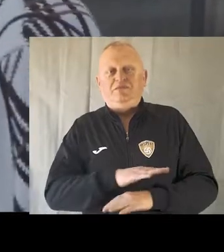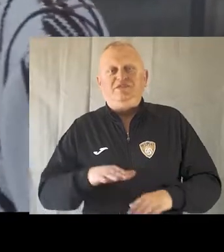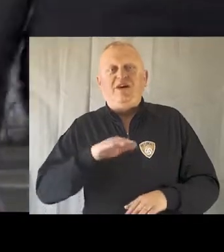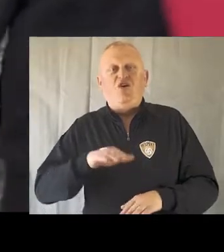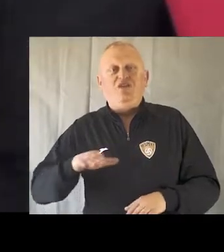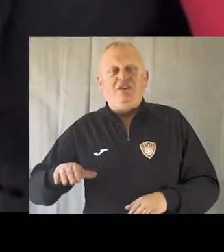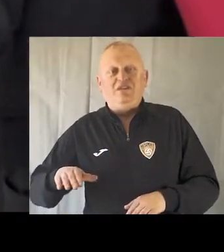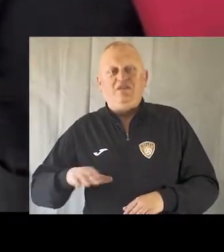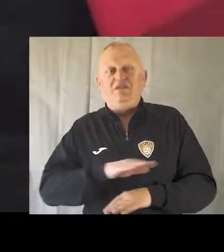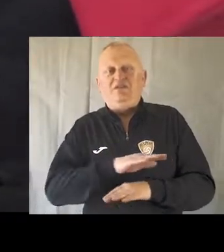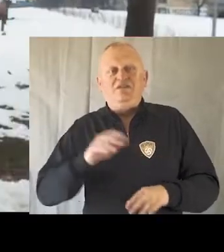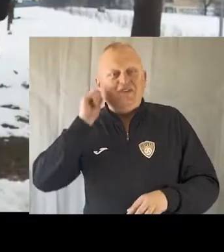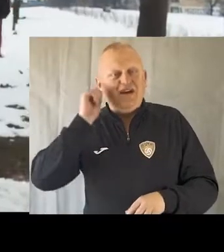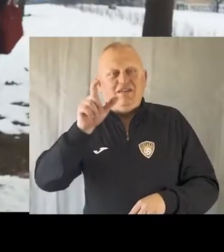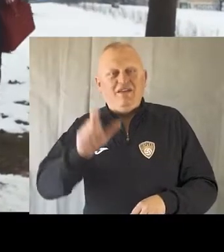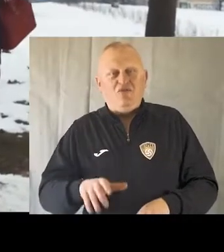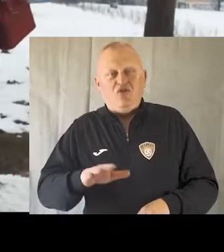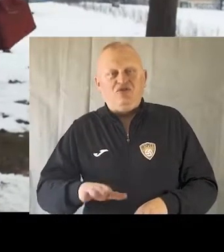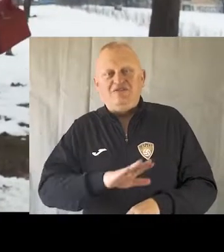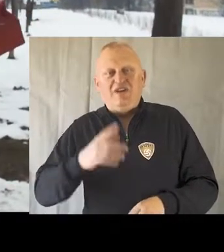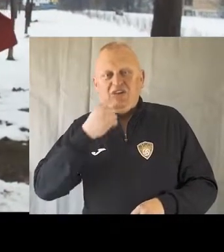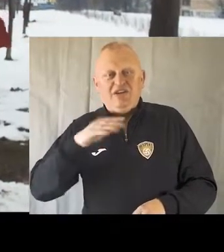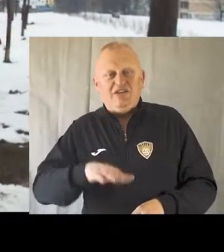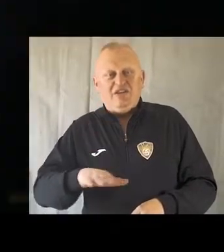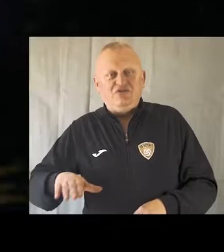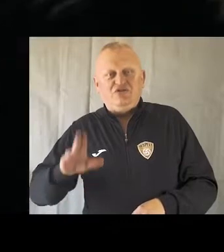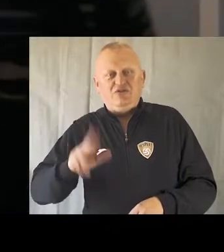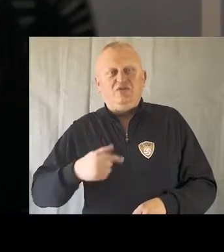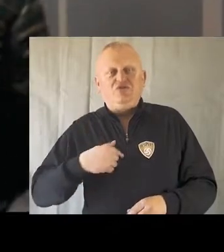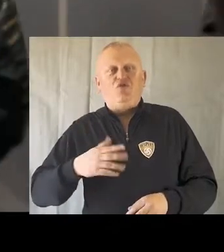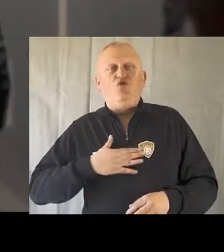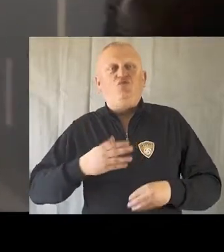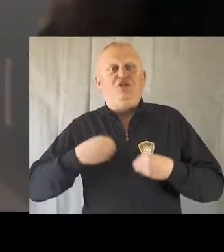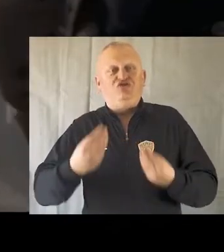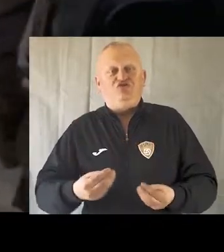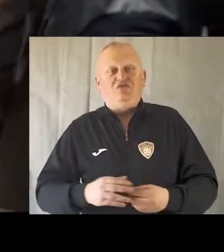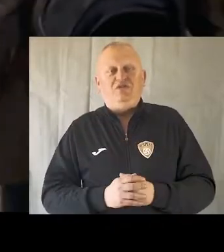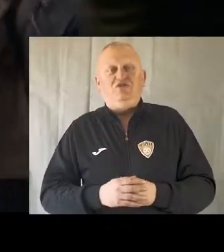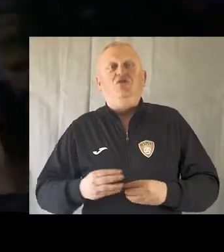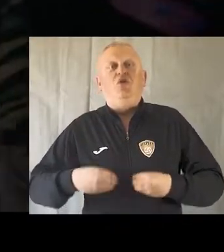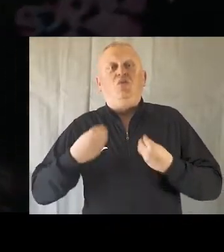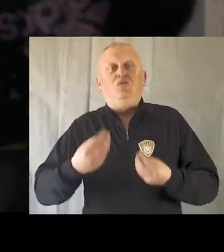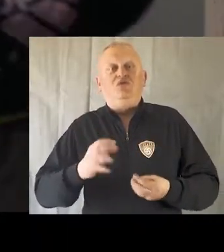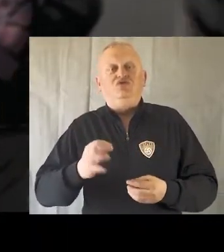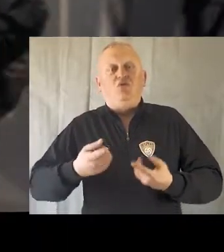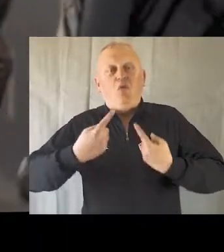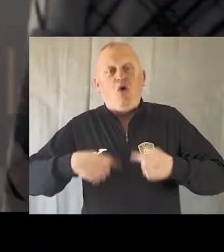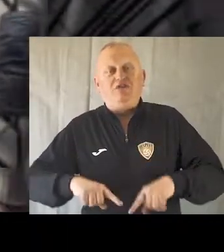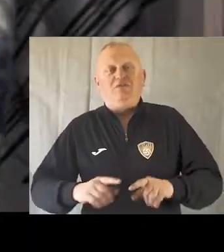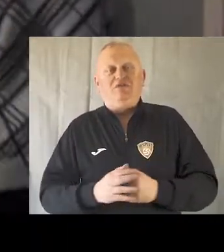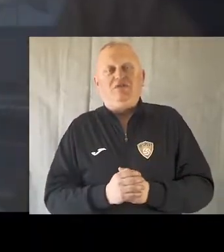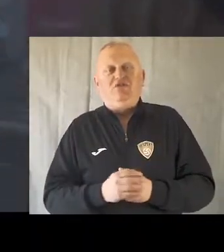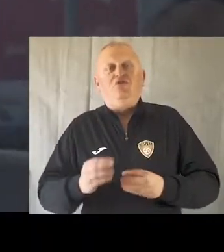Svako dijete, svaka djevojčica i svaki dječak ovdje ima svoju priču. Priču o